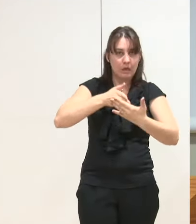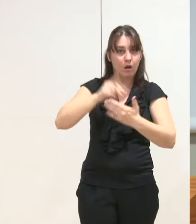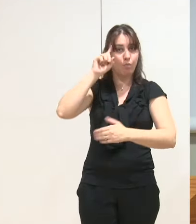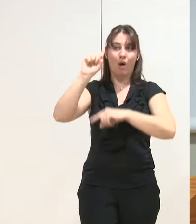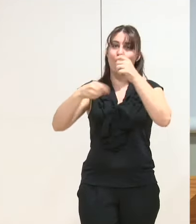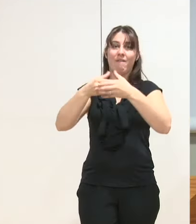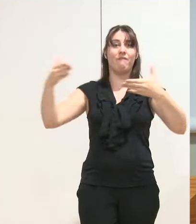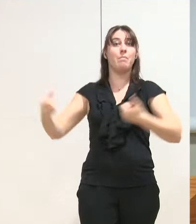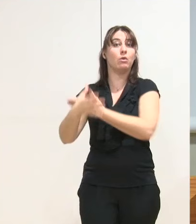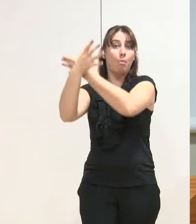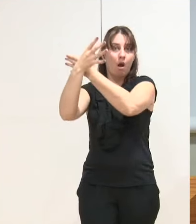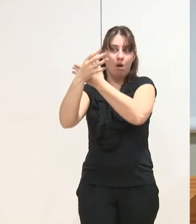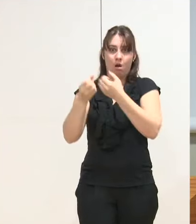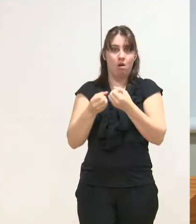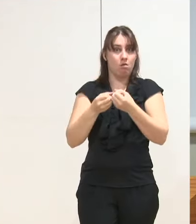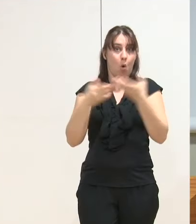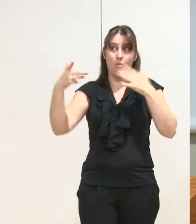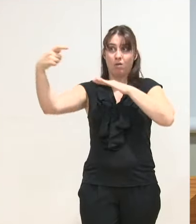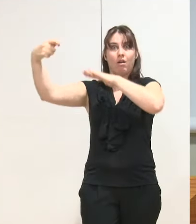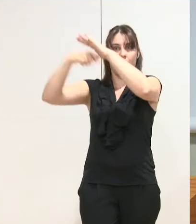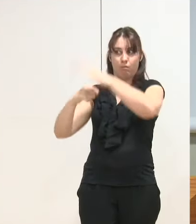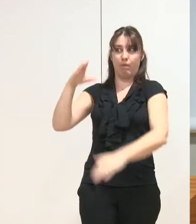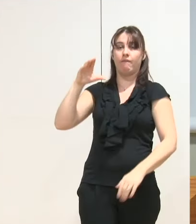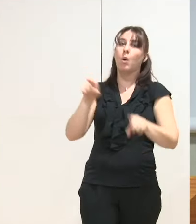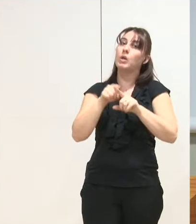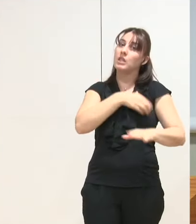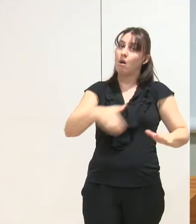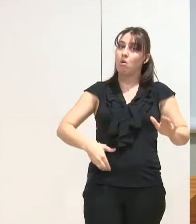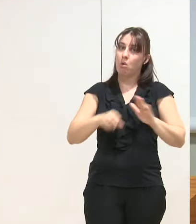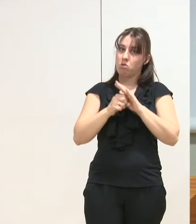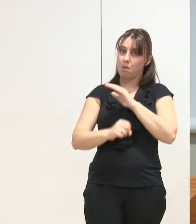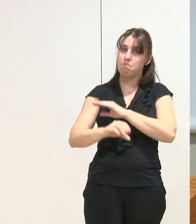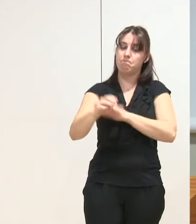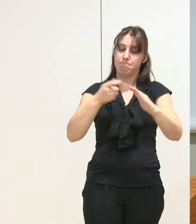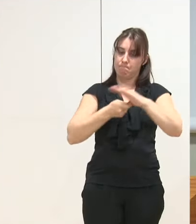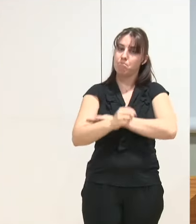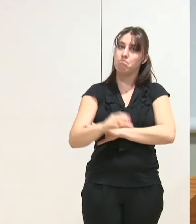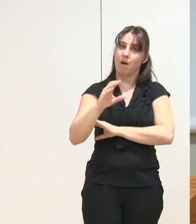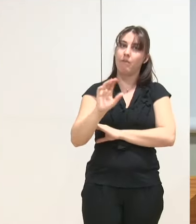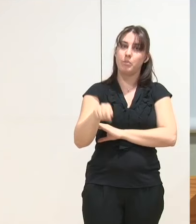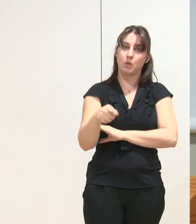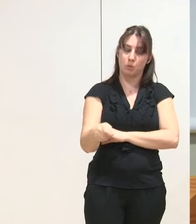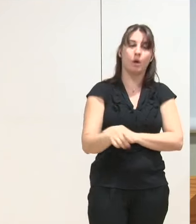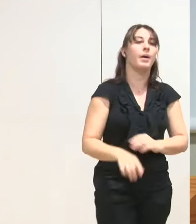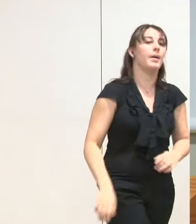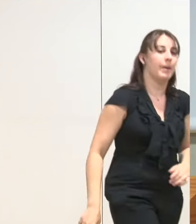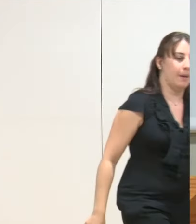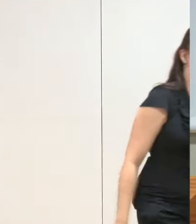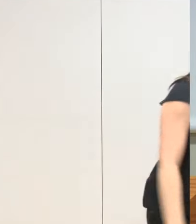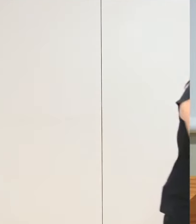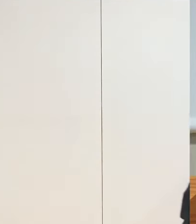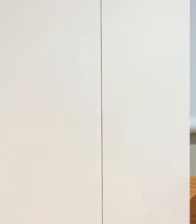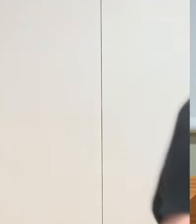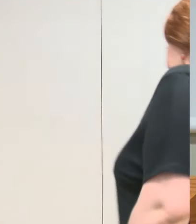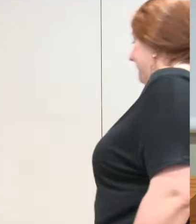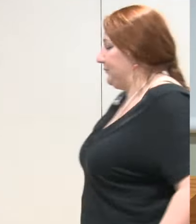métropole qui a augmenté son aide de même que la ville de Grenoble qui a augmenté sa contribution il y a aussi une